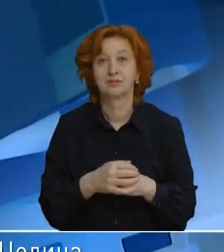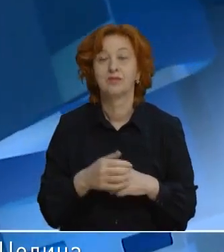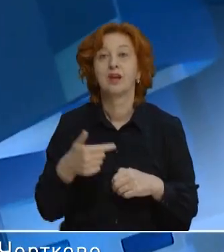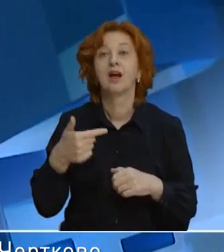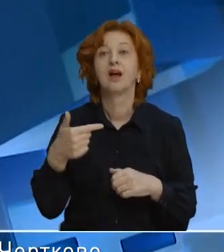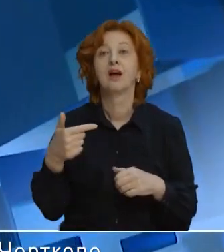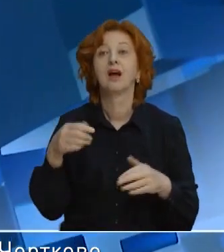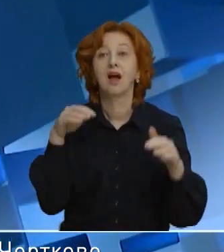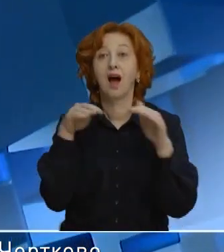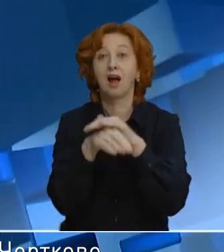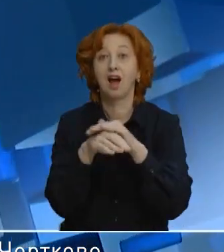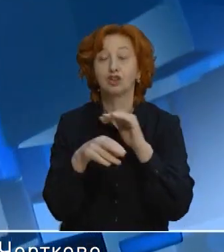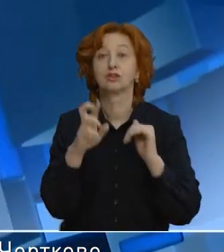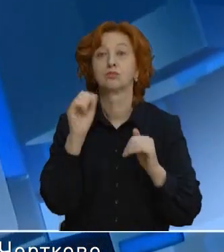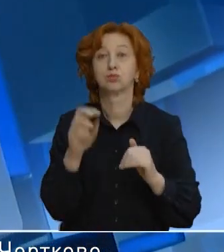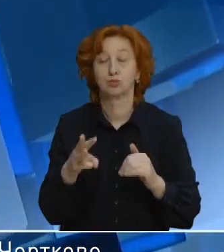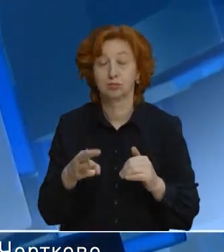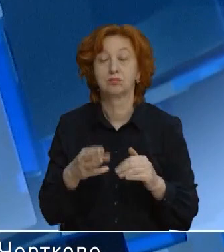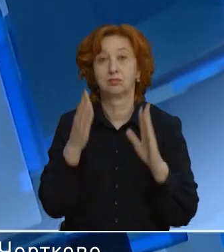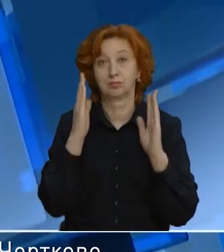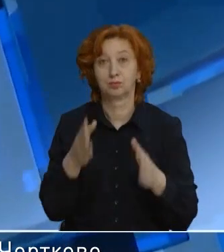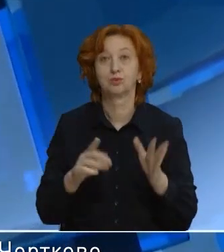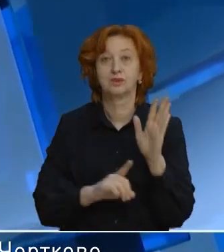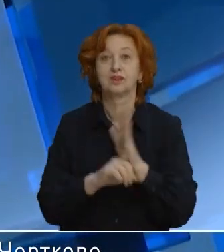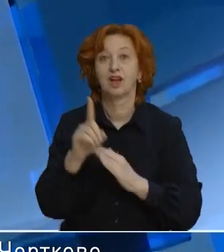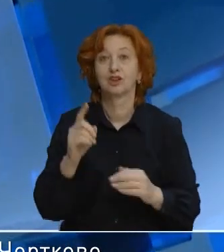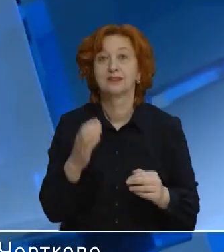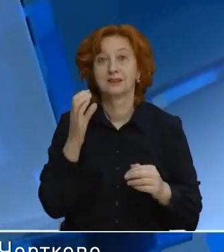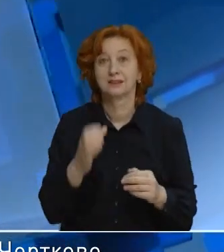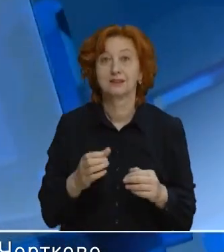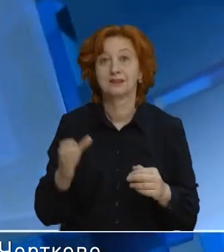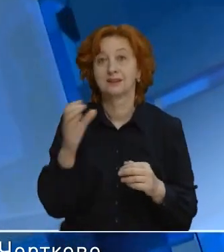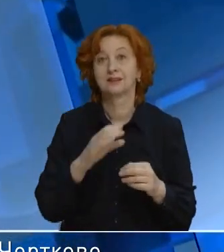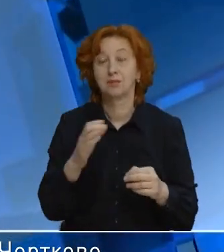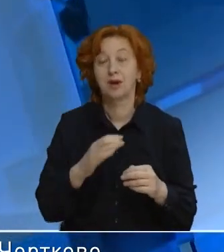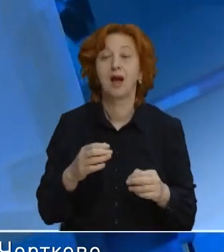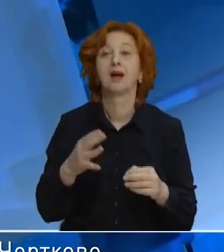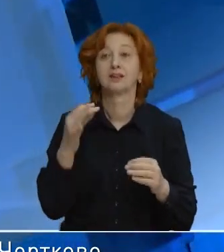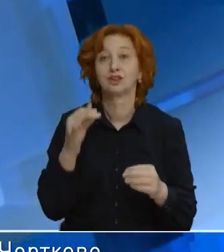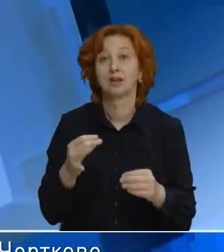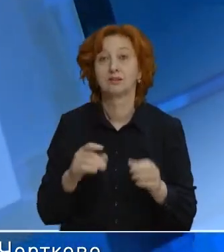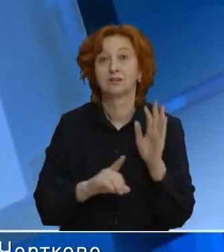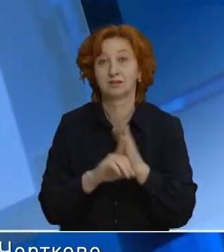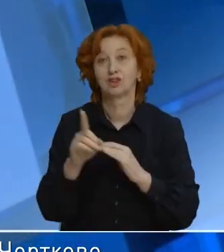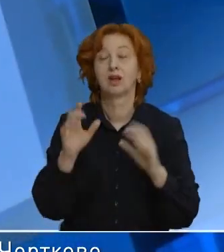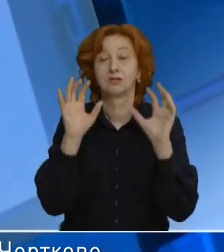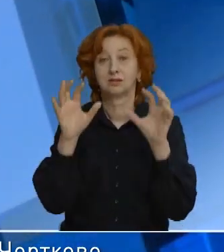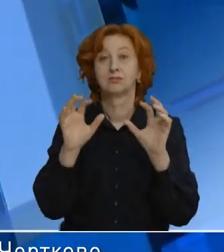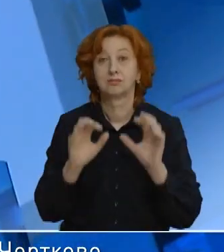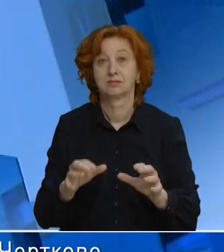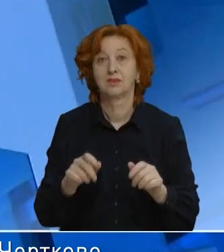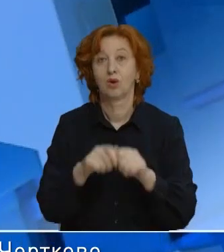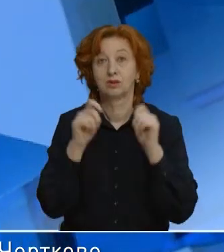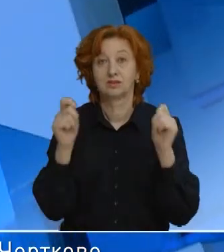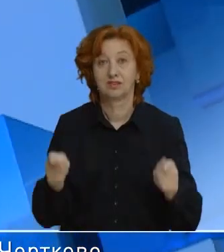Гаражный бум грядет в Ростовской области и по всей стране. 1 сентября в силу вступит федеральный закон о гаражной амнистии, который ждали миллионы